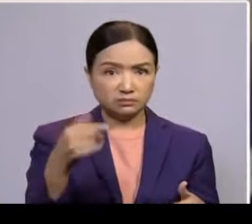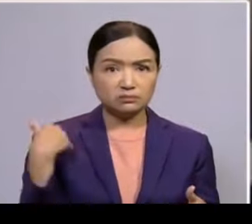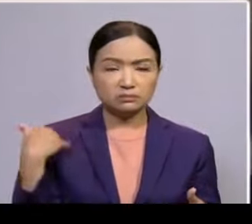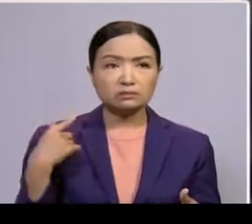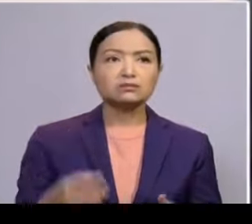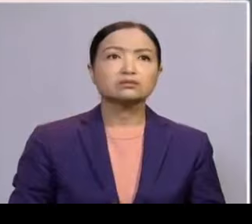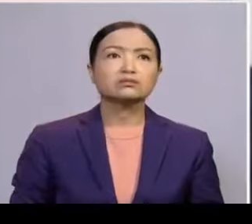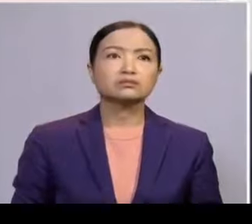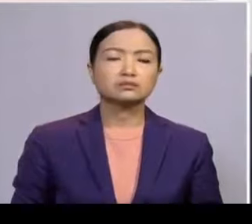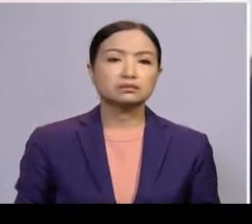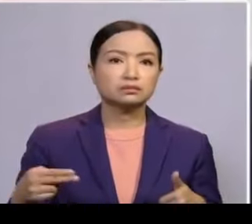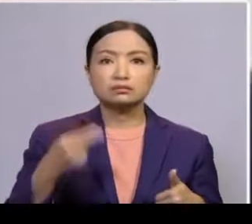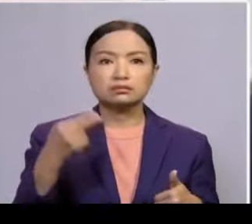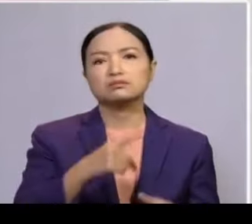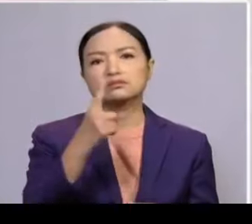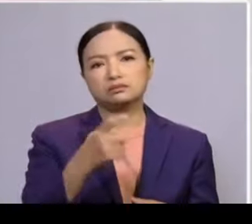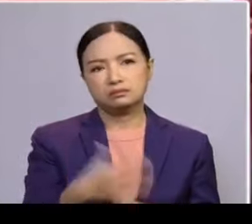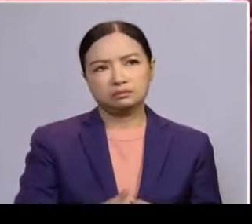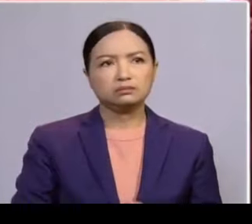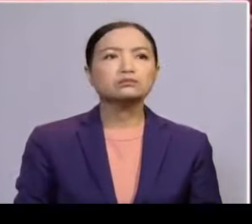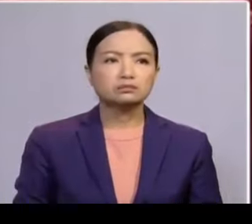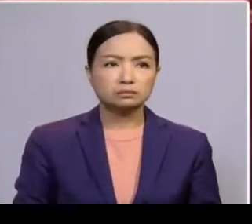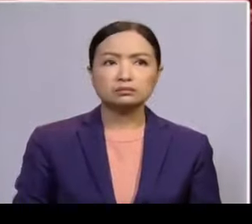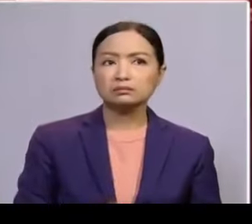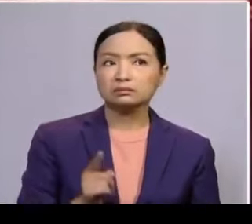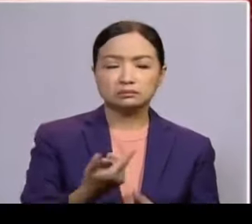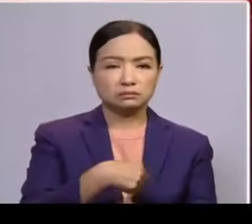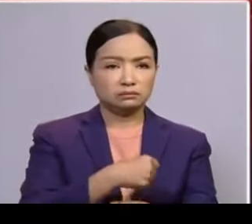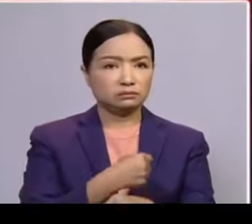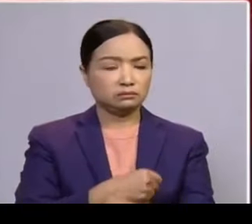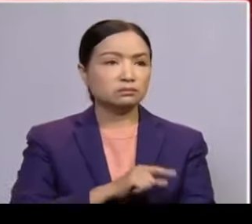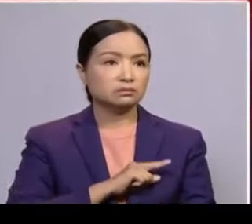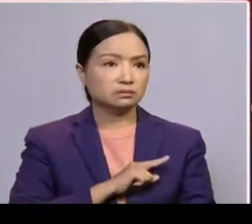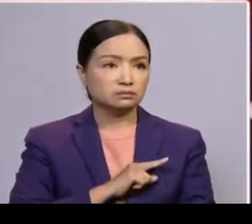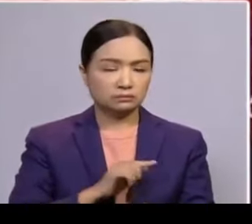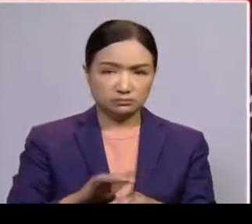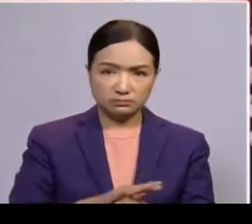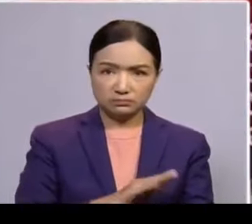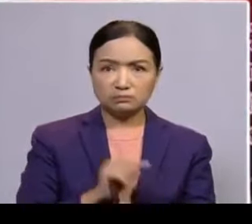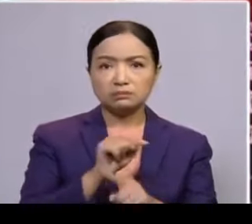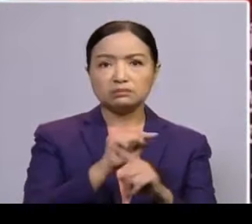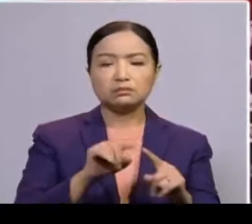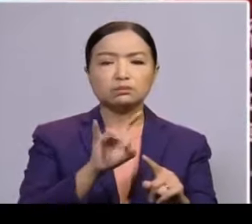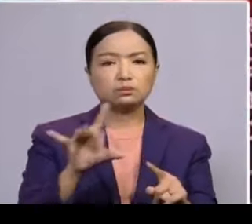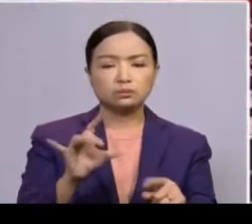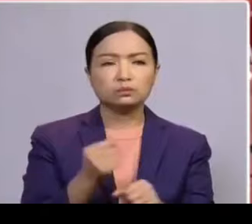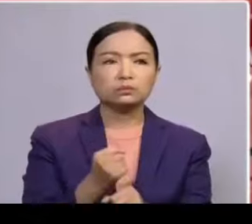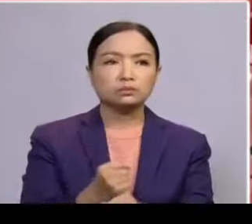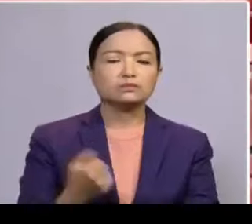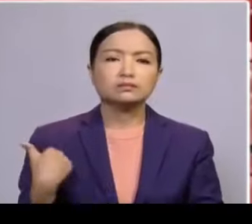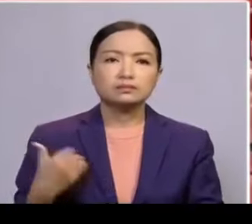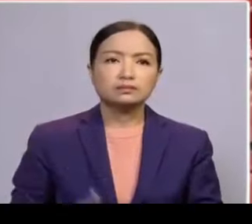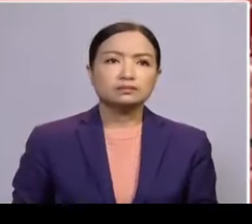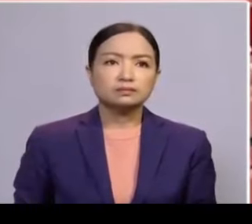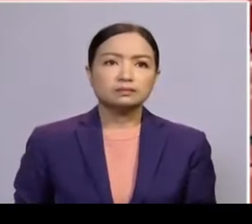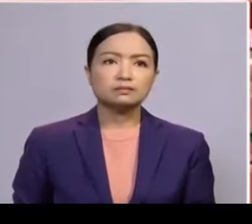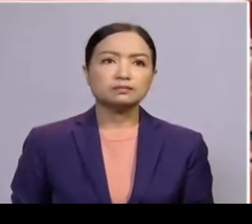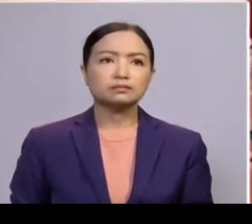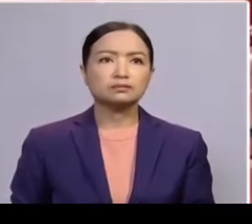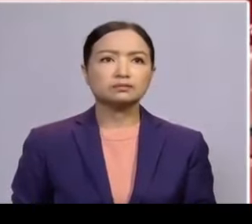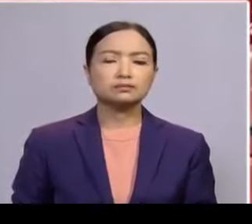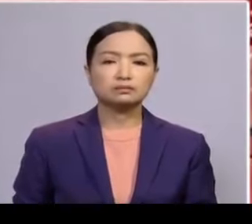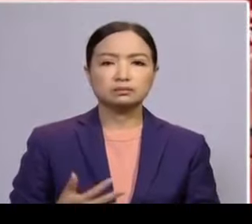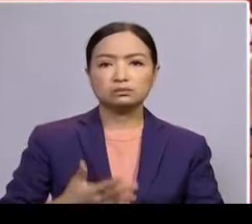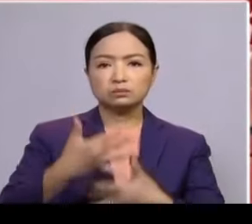เขาเลยนะเนี่ยถ้ายิงมานี่โอ้โหคิดมากปฏิบัติหน้าที่ด้วยความเต็มที่ 100%เลยนะคะห้างทองเยาวราช